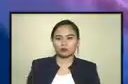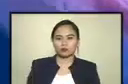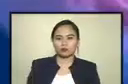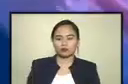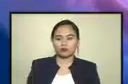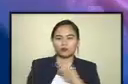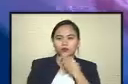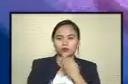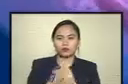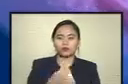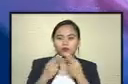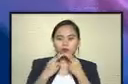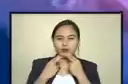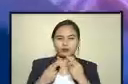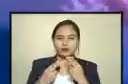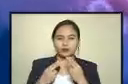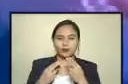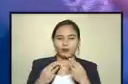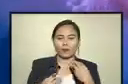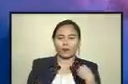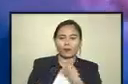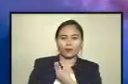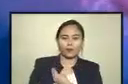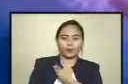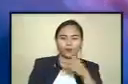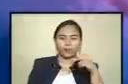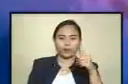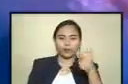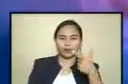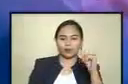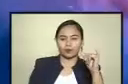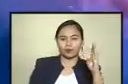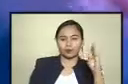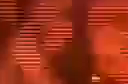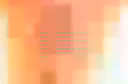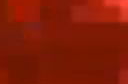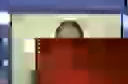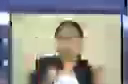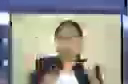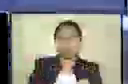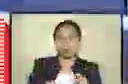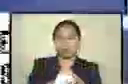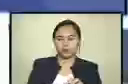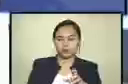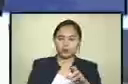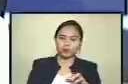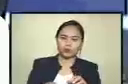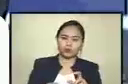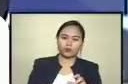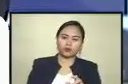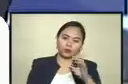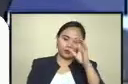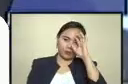Good news naman po sa mga miyembro ng Pag-IBIG Fund. Pwede nyo nang ma-access ang kanilang serbisyo online. Binansagang Virtual Pag-IBIG ang